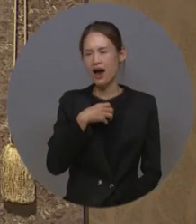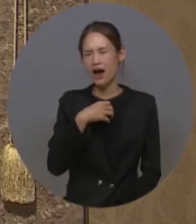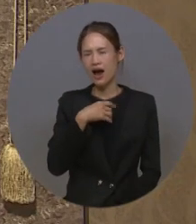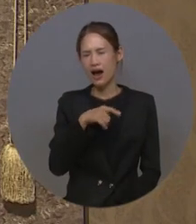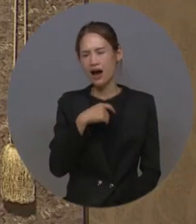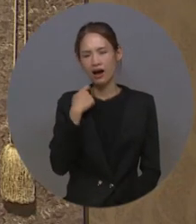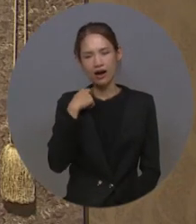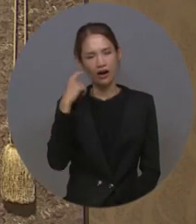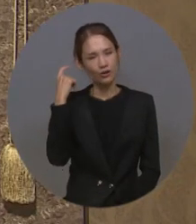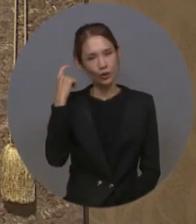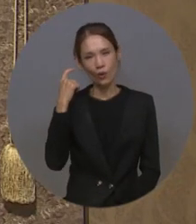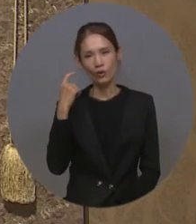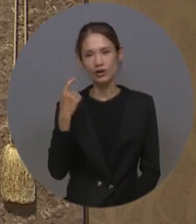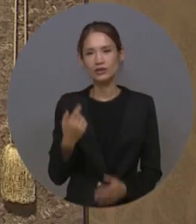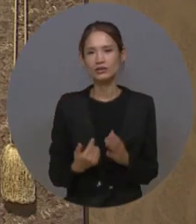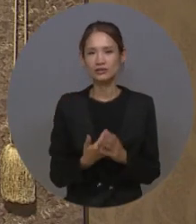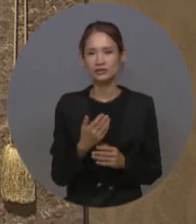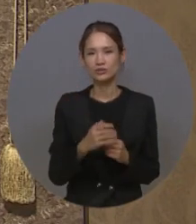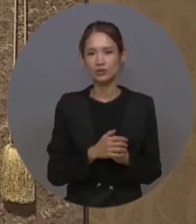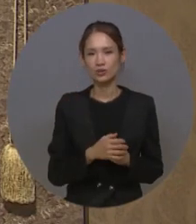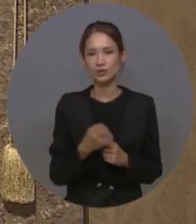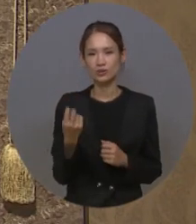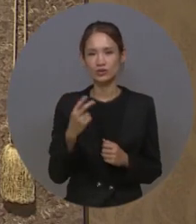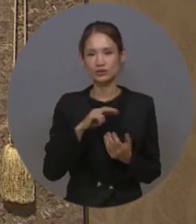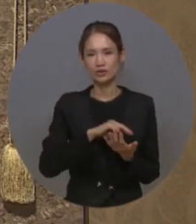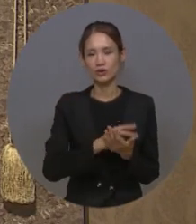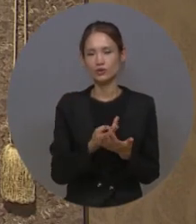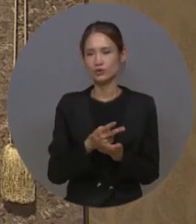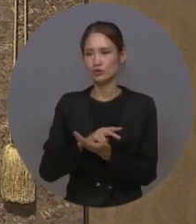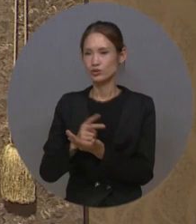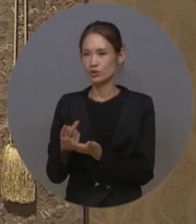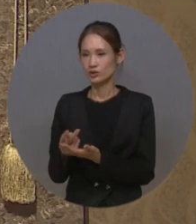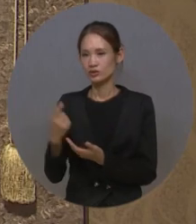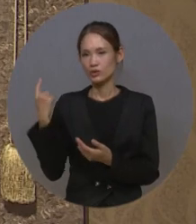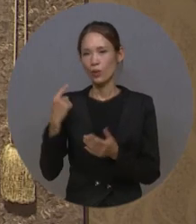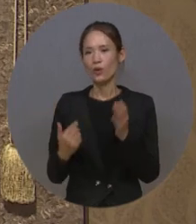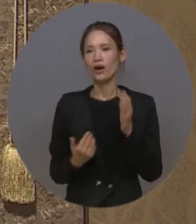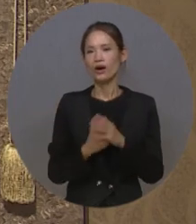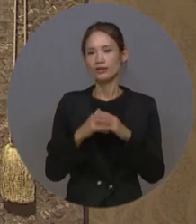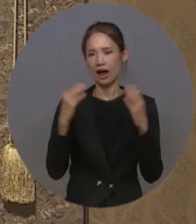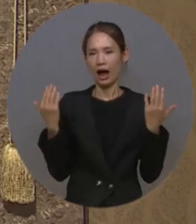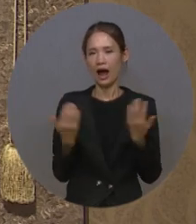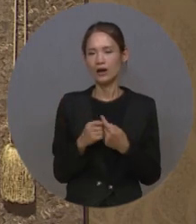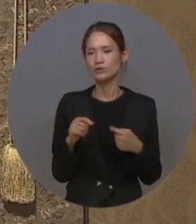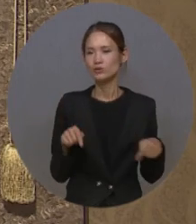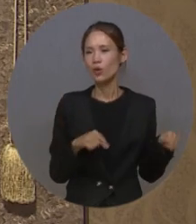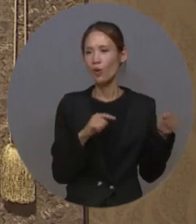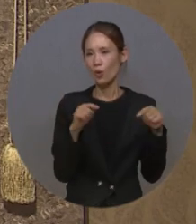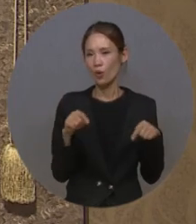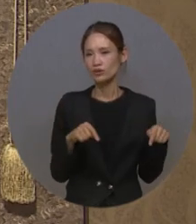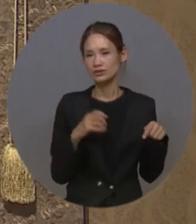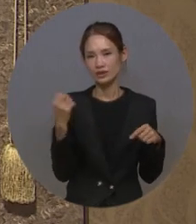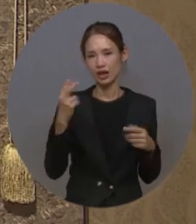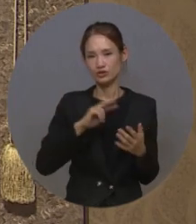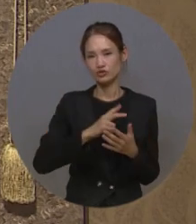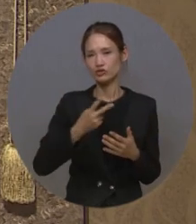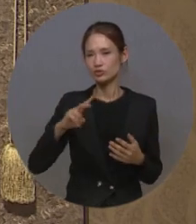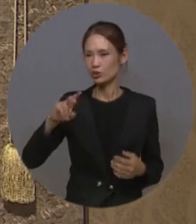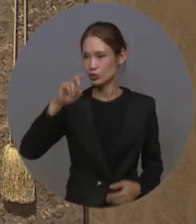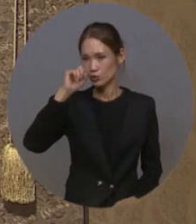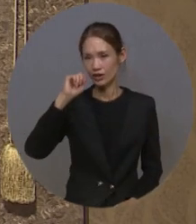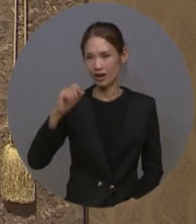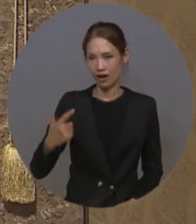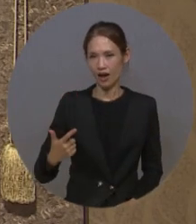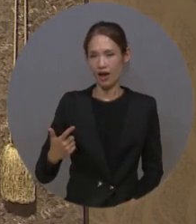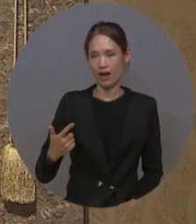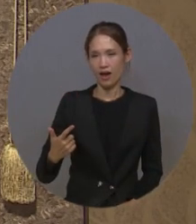자는구나 하는 거하고 또 자주 뒤척인 소리까지 다 녹음이 돼요. 자주 뒤척이면 좋지 않잖아요. 예, 예.